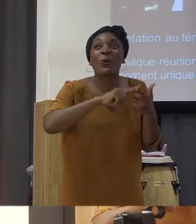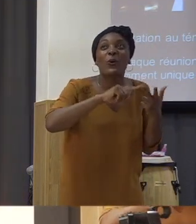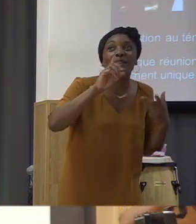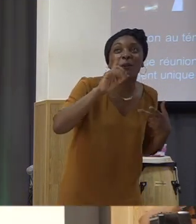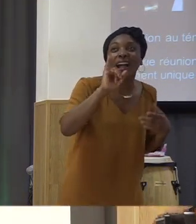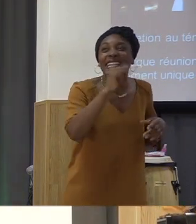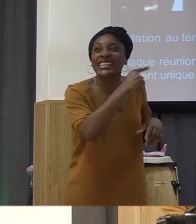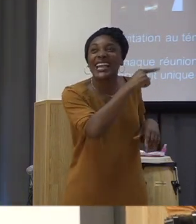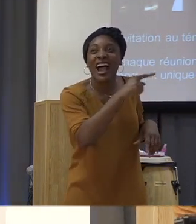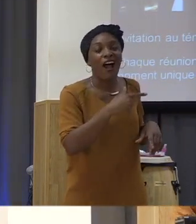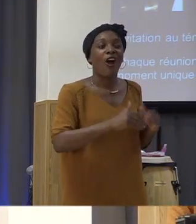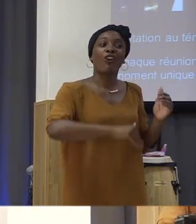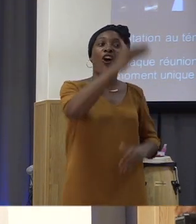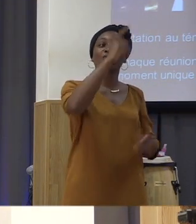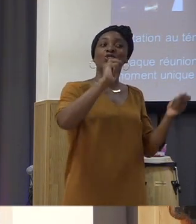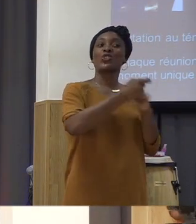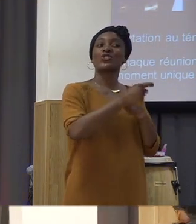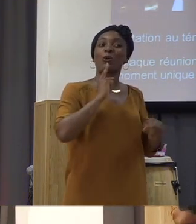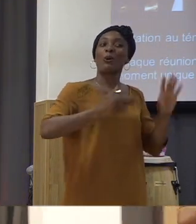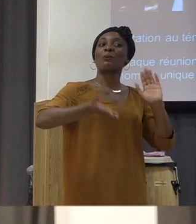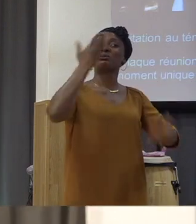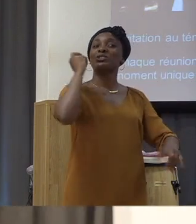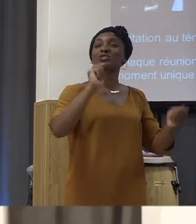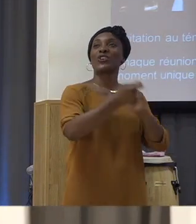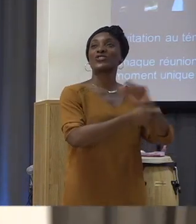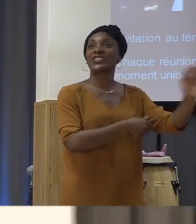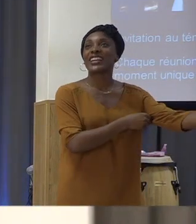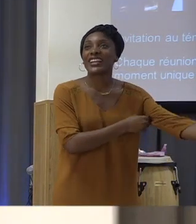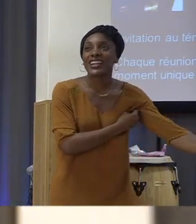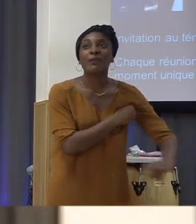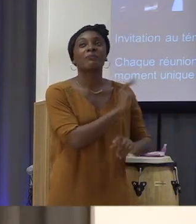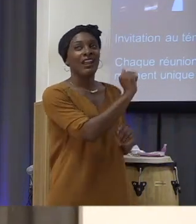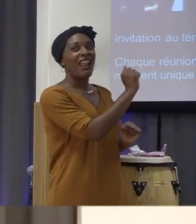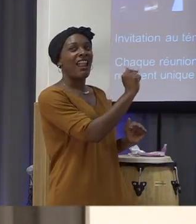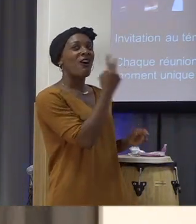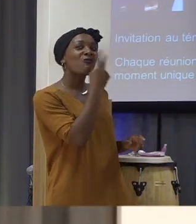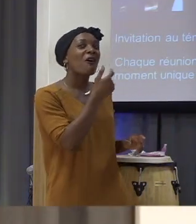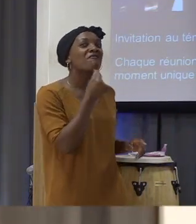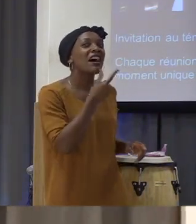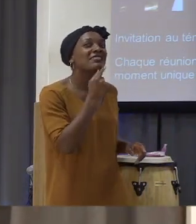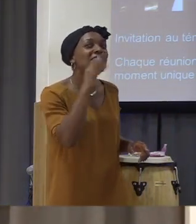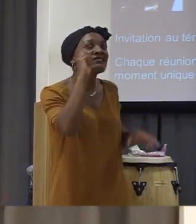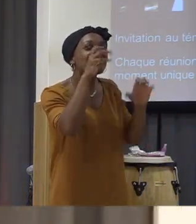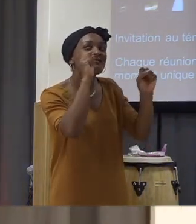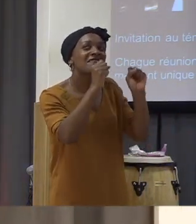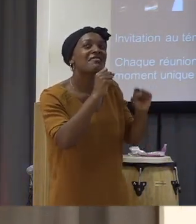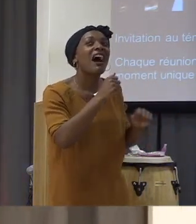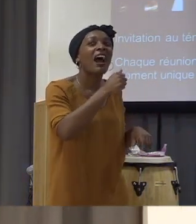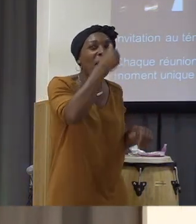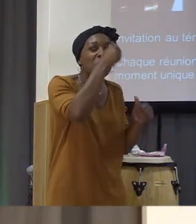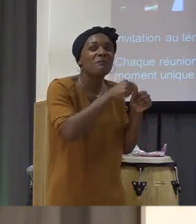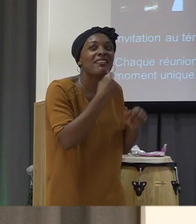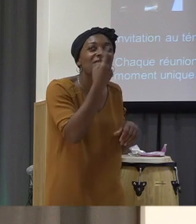photo, parce qu'ils ont légèrement changé depuis. Mais il y a des indices qui nous permettent a priori de